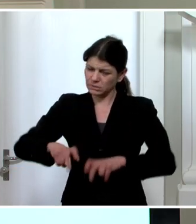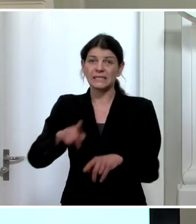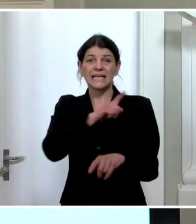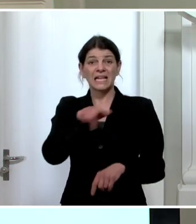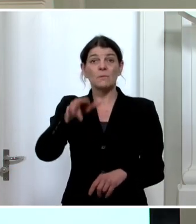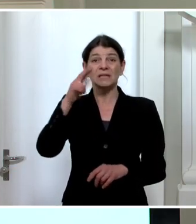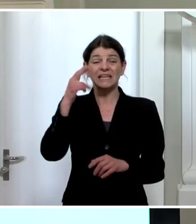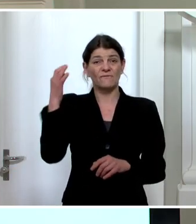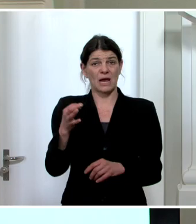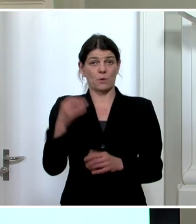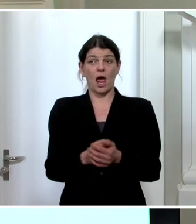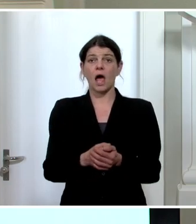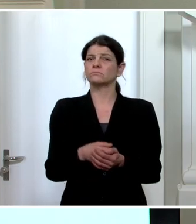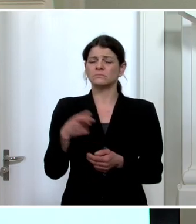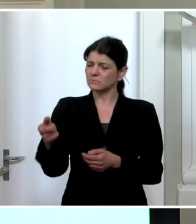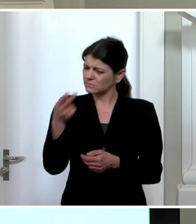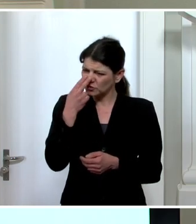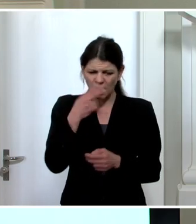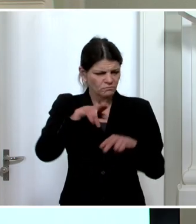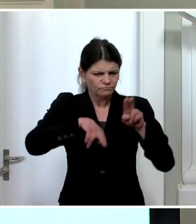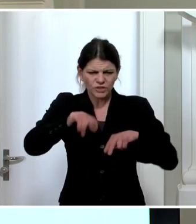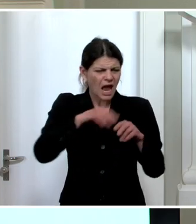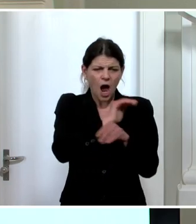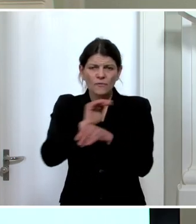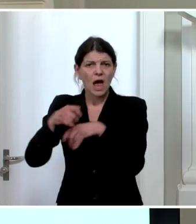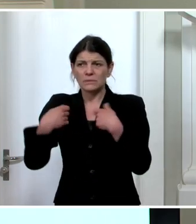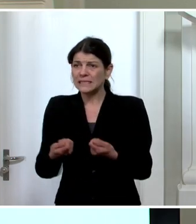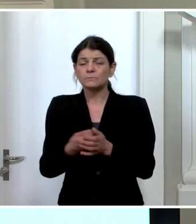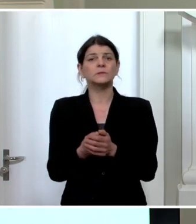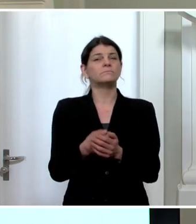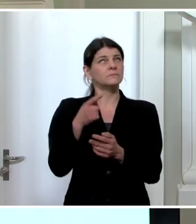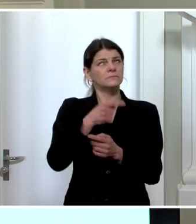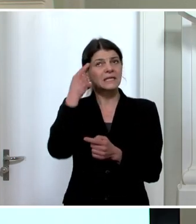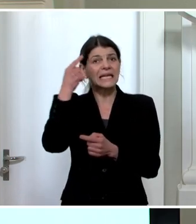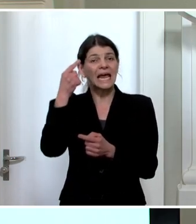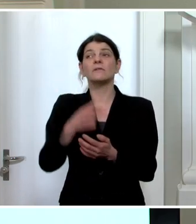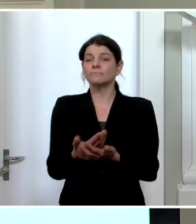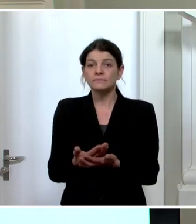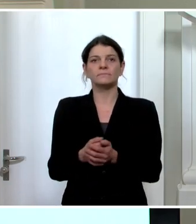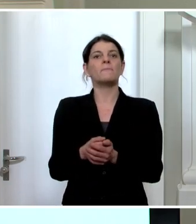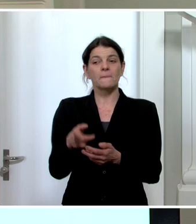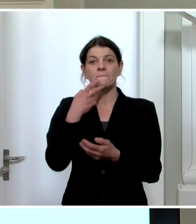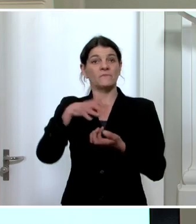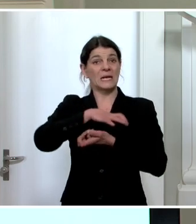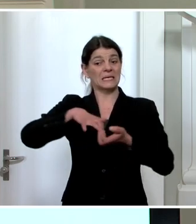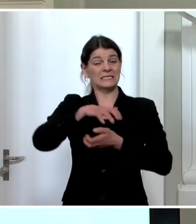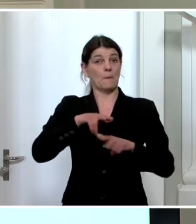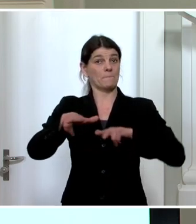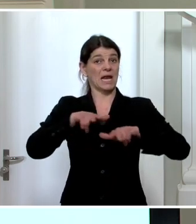Februar aktiv mit einer Vielzahl an Aufgaben im Sinne eines funktionierenden